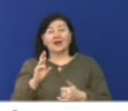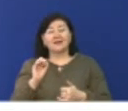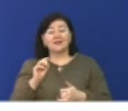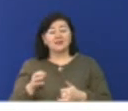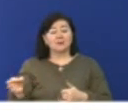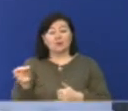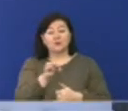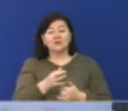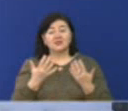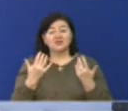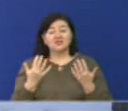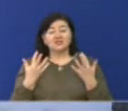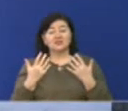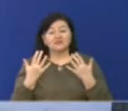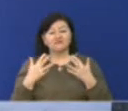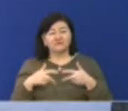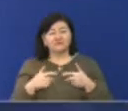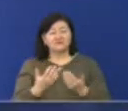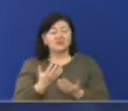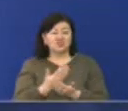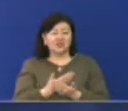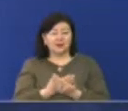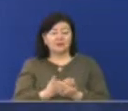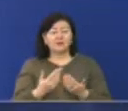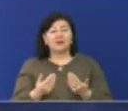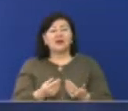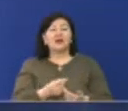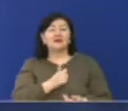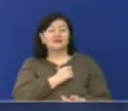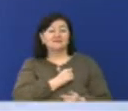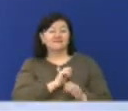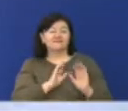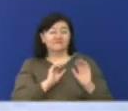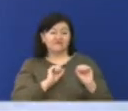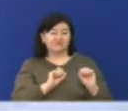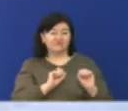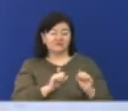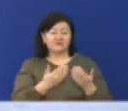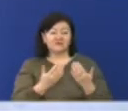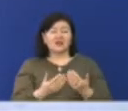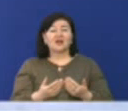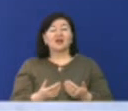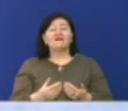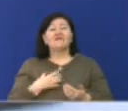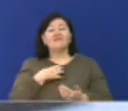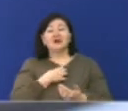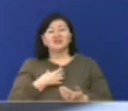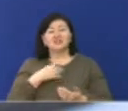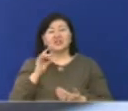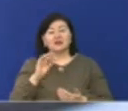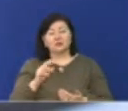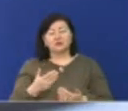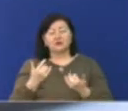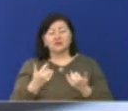Мы сейчас делаем расчеты. Готовность сил и средств гражданской защиты к возможным паводкам играет важную роль. При неблагоприятном